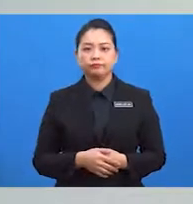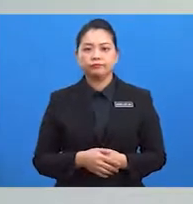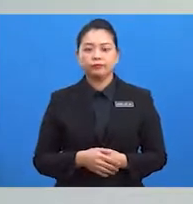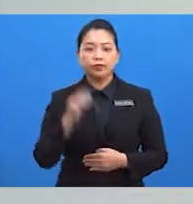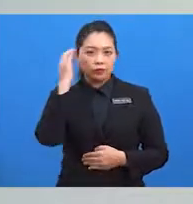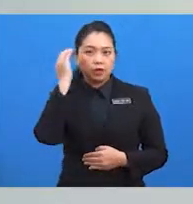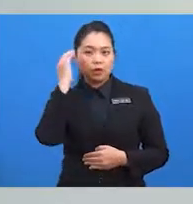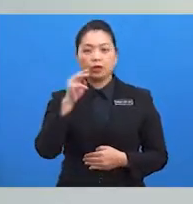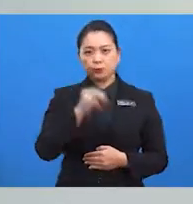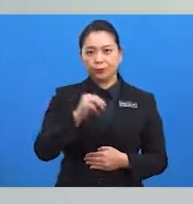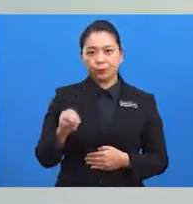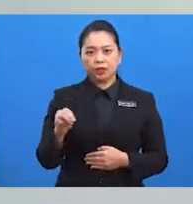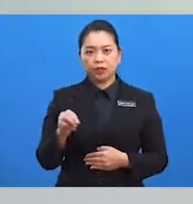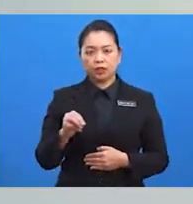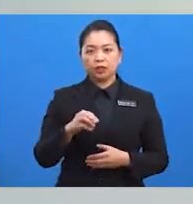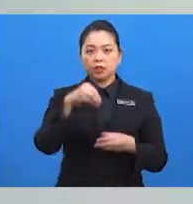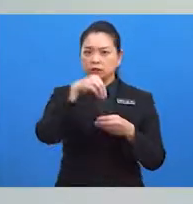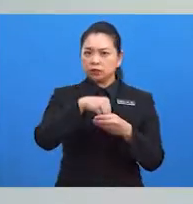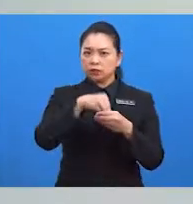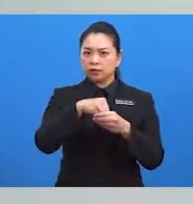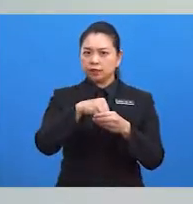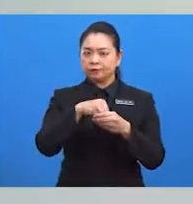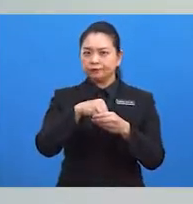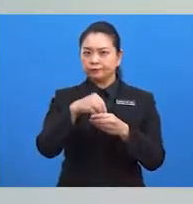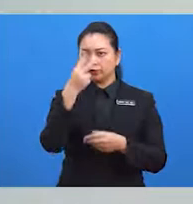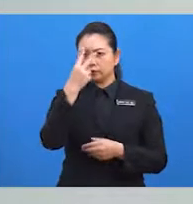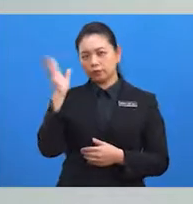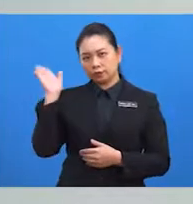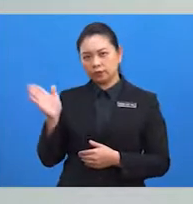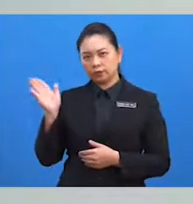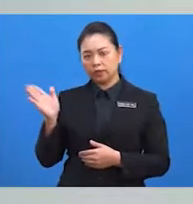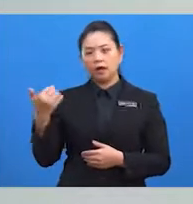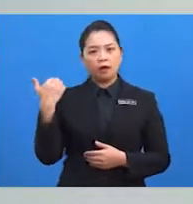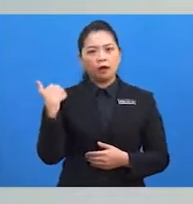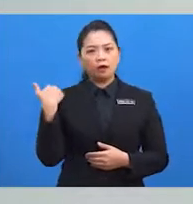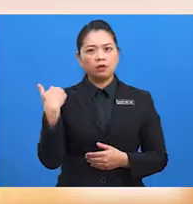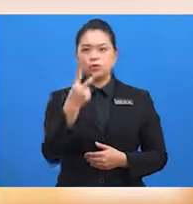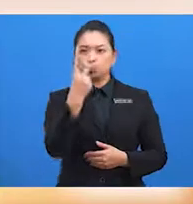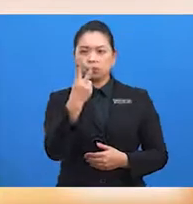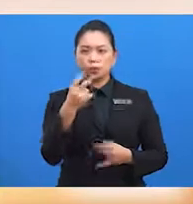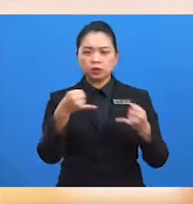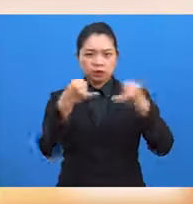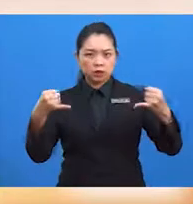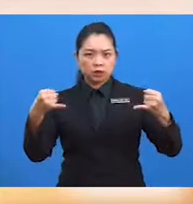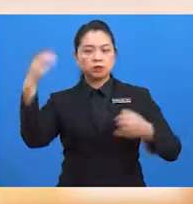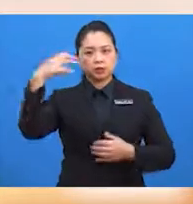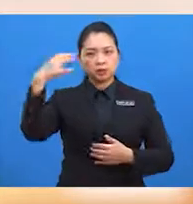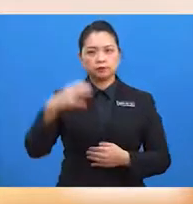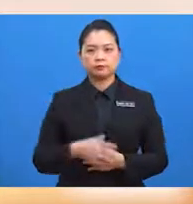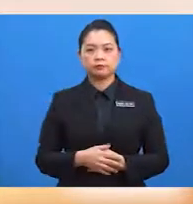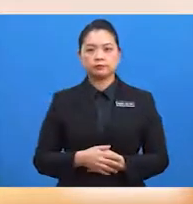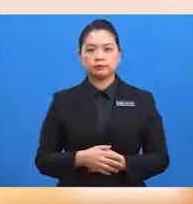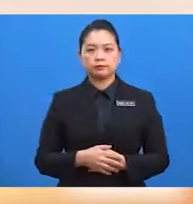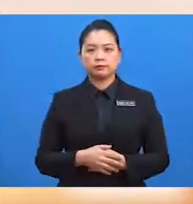tahukah murid kalau cream factory elektromagnetik terdapat dua jenis senarai yaitu